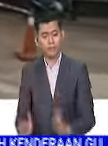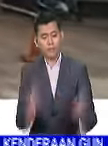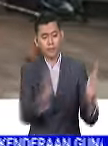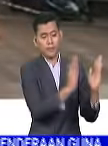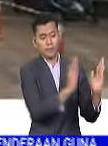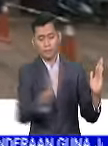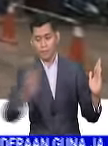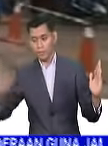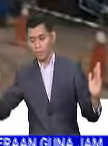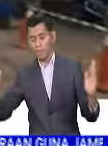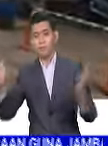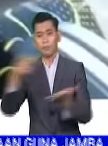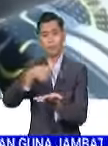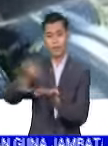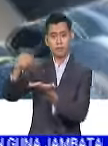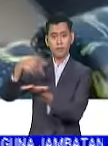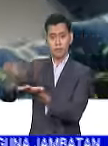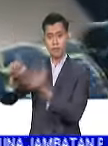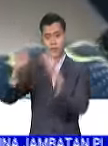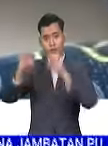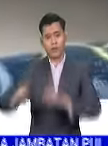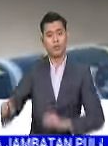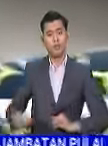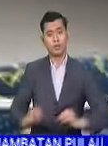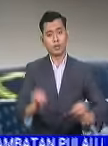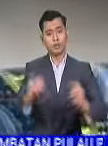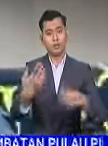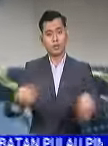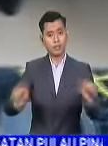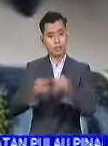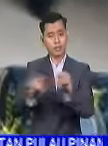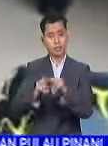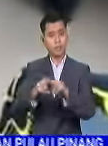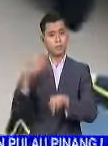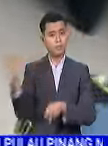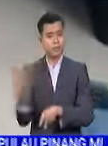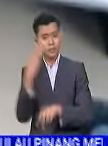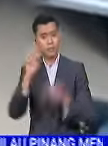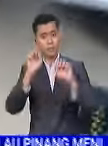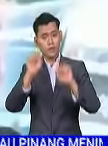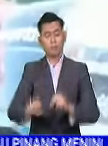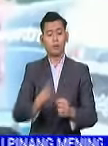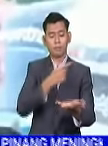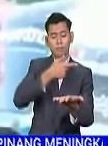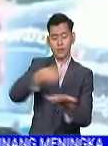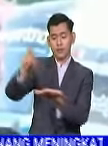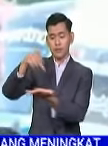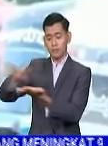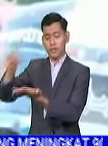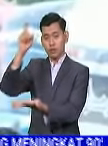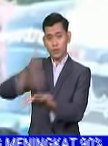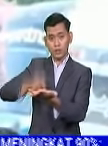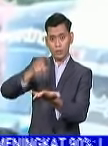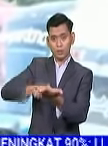tempoh moratorium bagi membolehkan mereka dapat beroperasi seperti sedia kala di samping melunaskan hutang-hutang